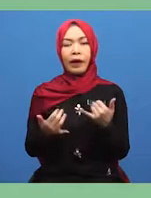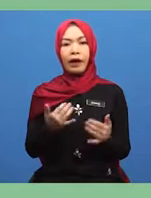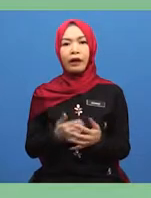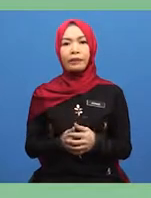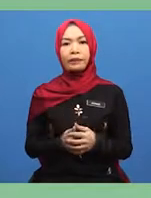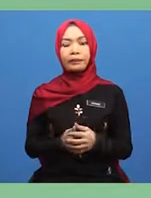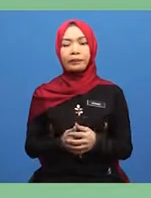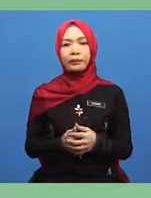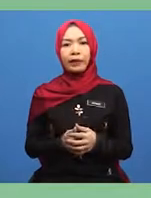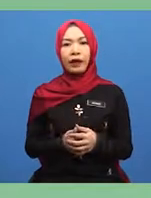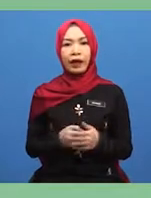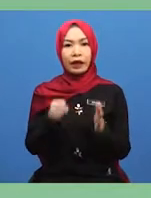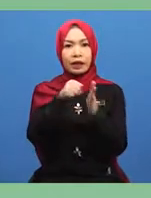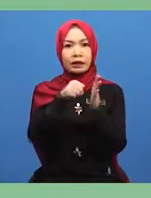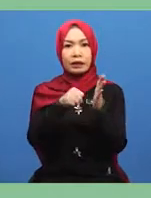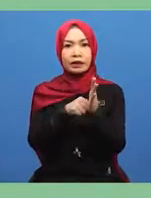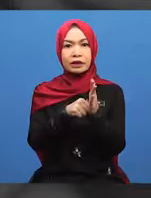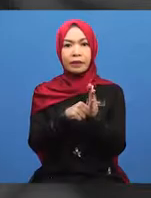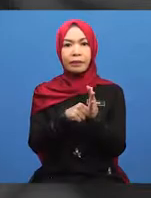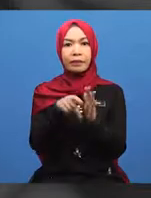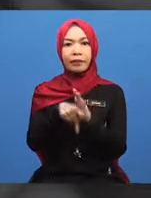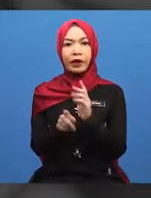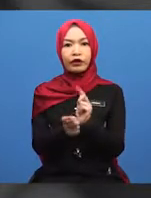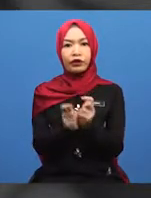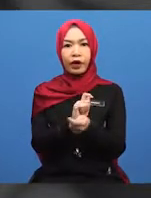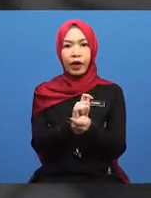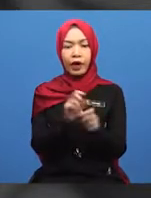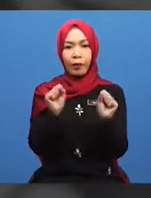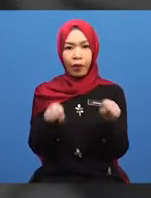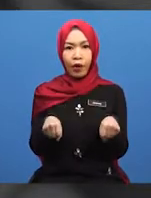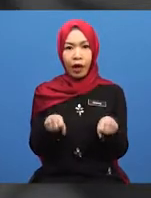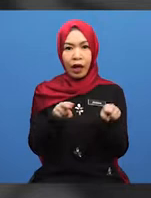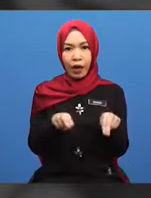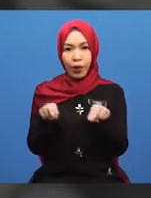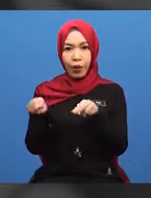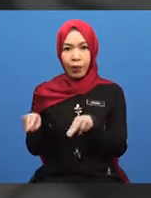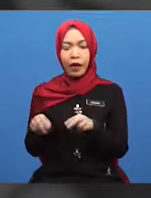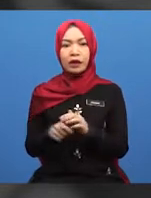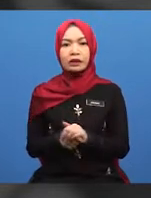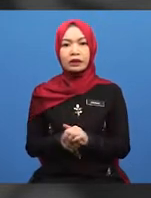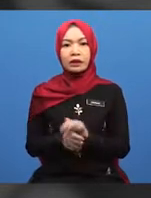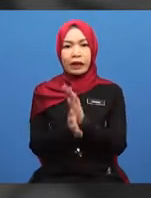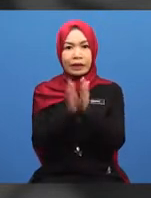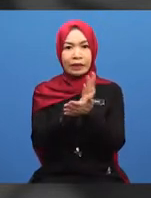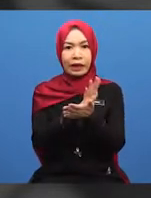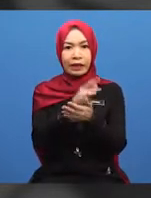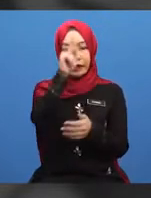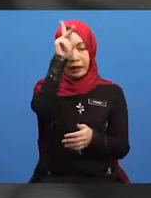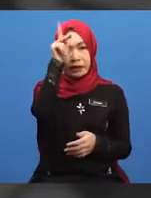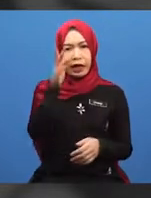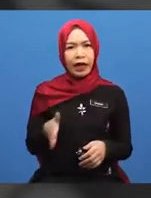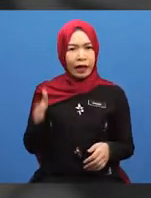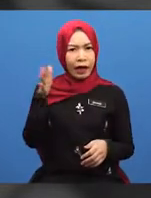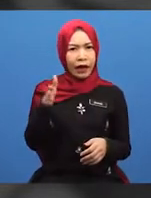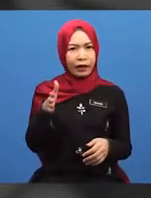sistem kadar pertukaran boleh ubah. Maka, terdapat kerajaan sesetengah negara akan cuba campur